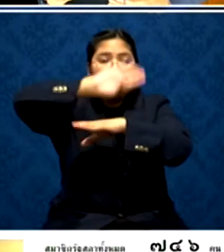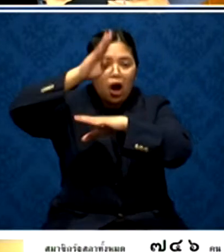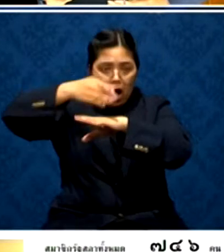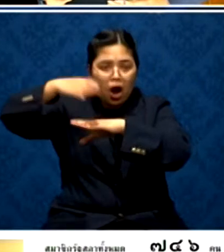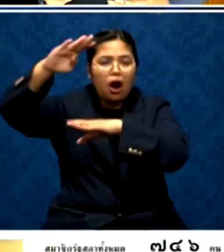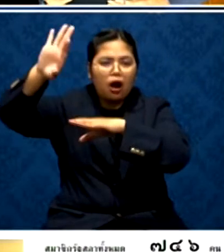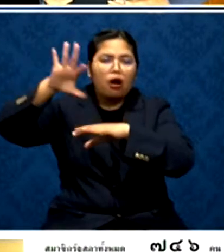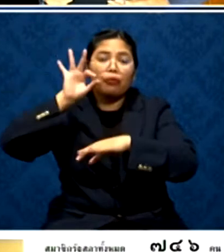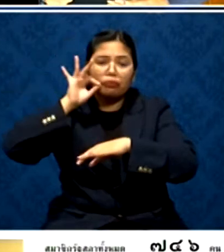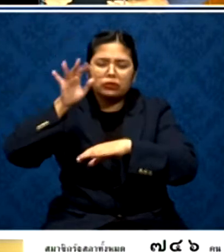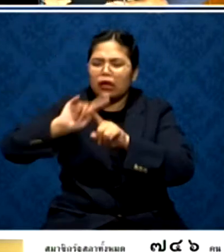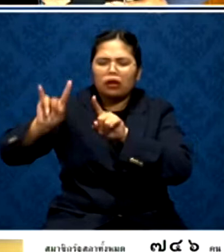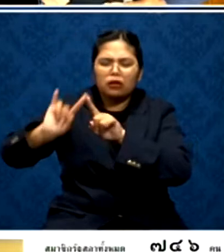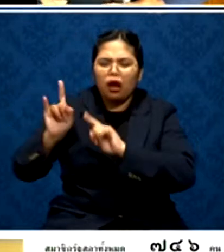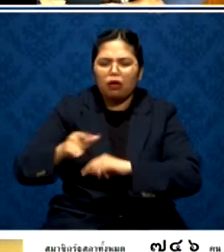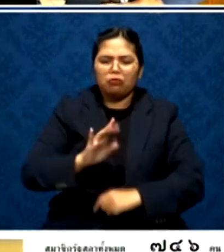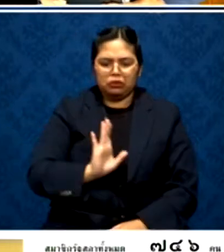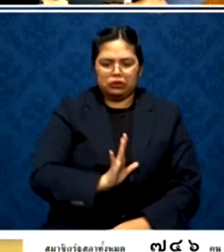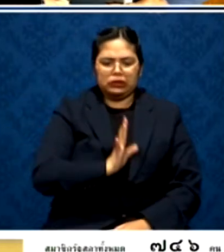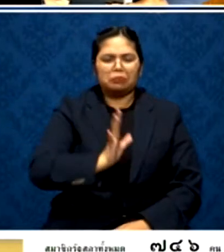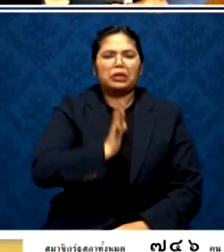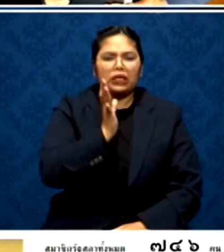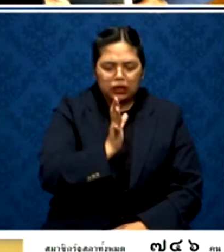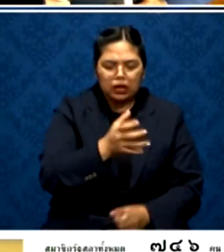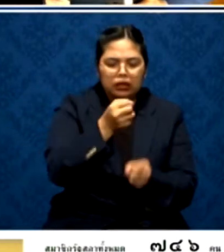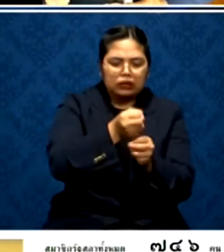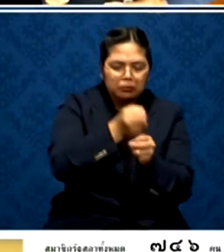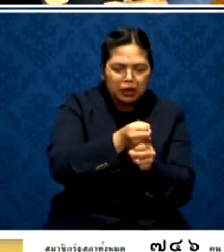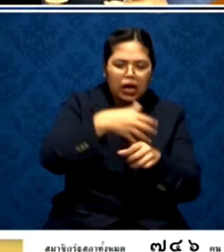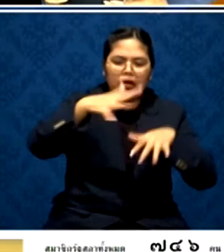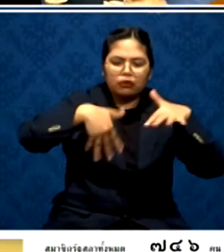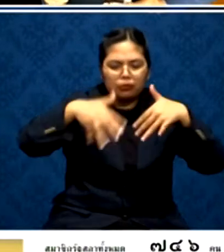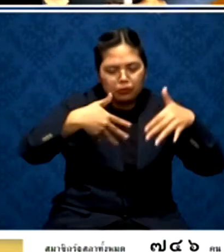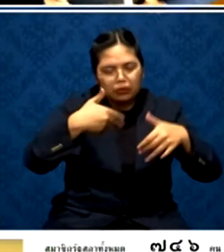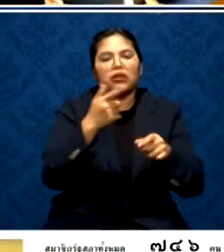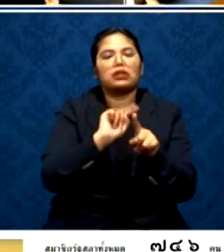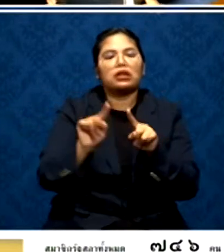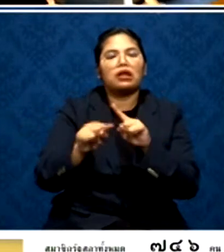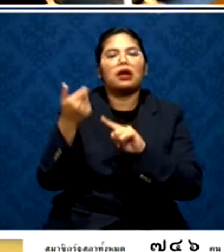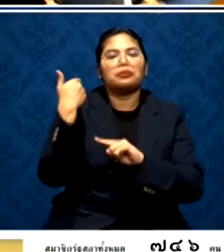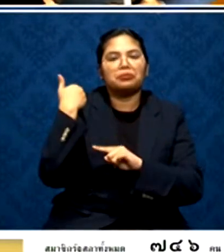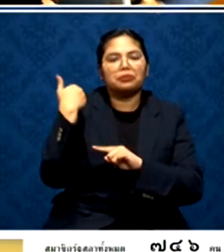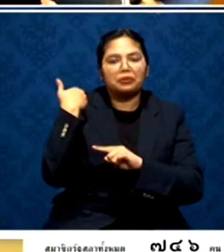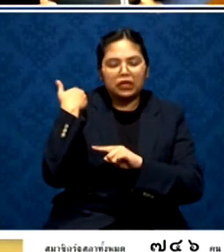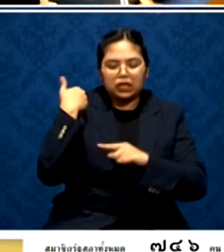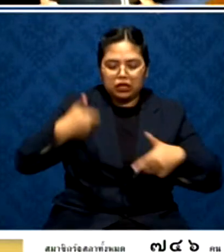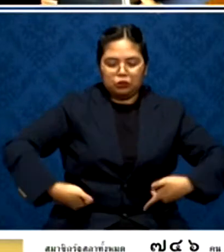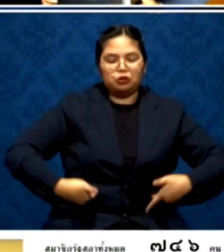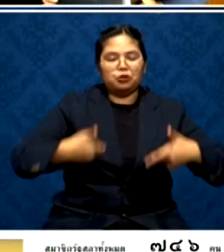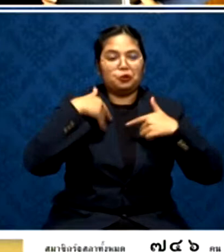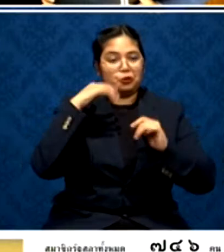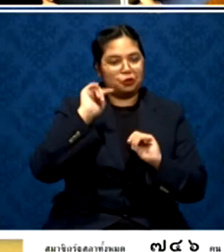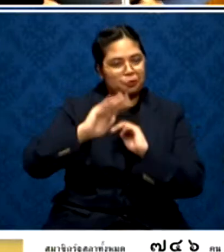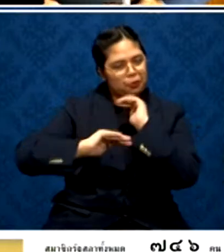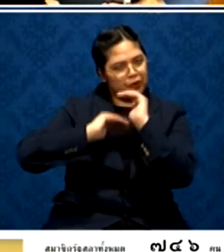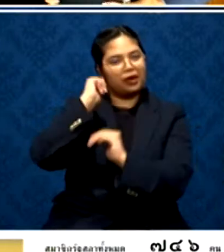จะดูแลให้มีเกียรติมีศักดิ์ศรีมีงานมีรายได้และมีคุณภาพชีวิตที่ดีกว่าเดิม